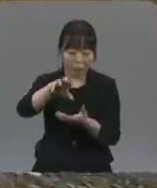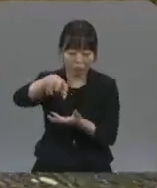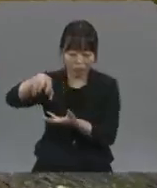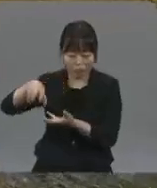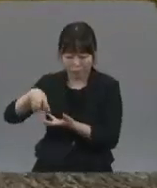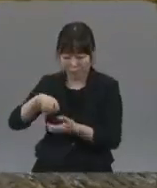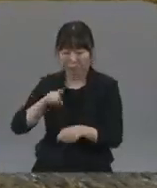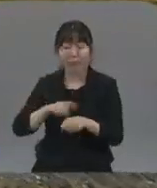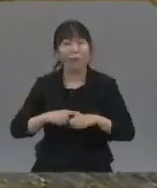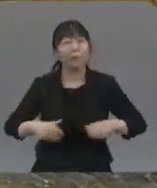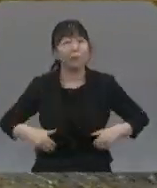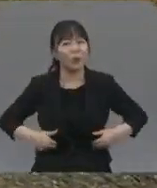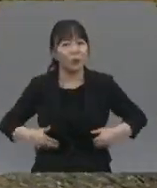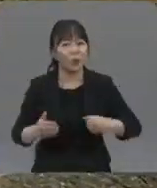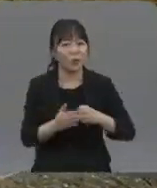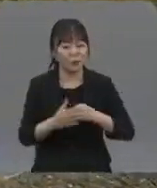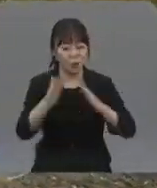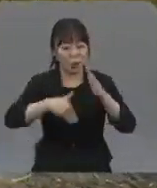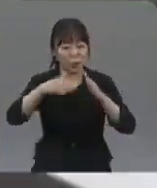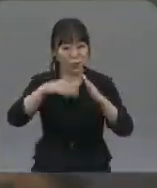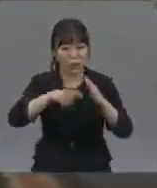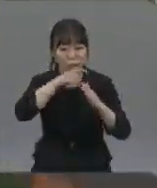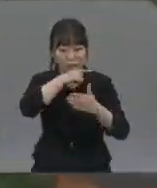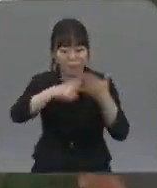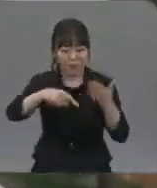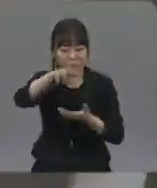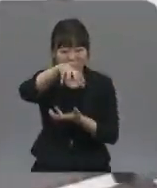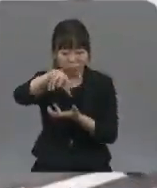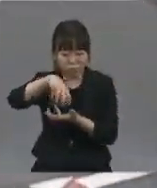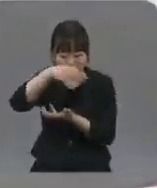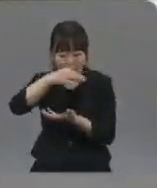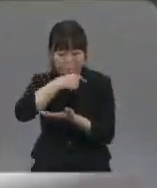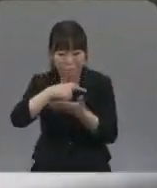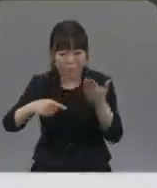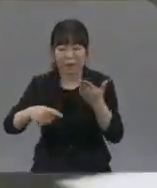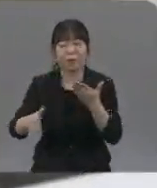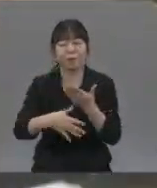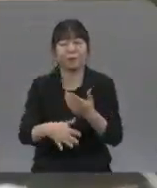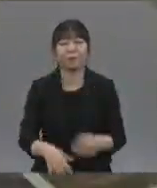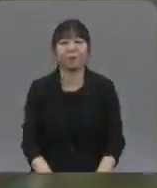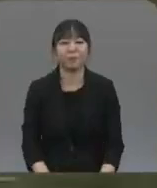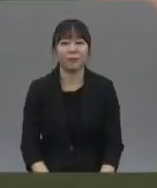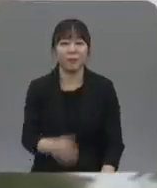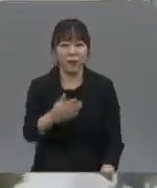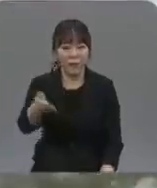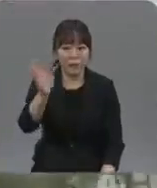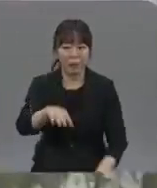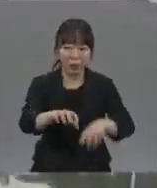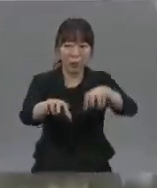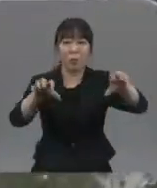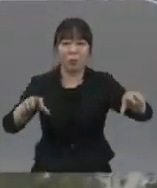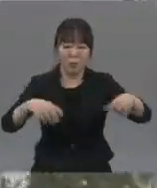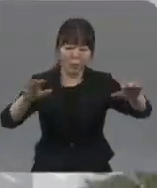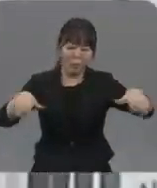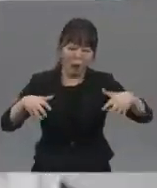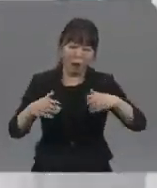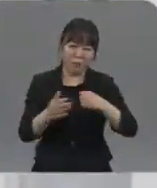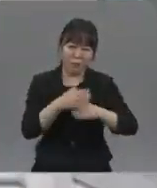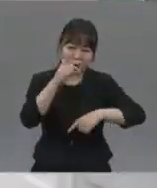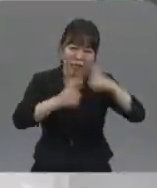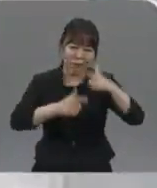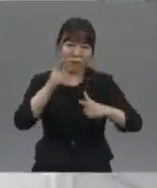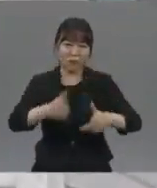и существенного материального ущерба в уезде пуйогун провинции чуньчонку кто Тридцатилетняя женщина